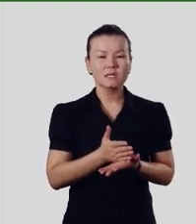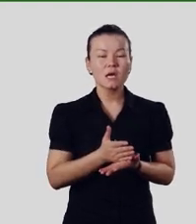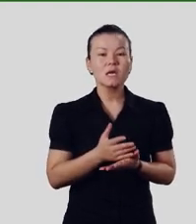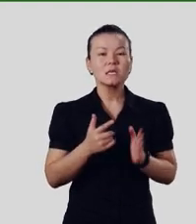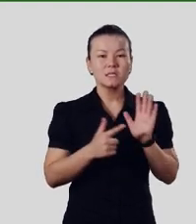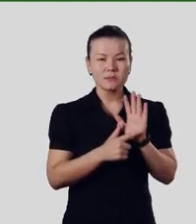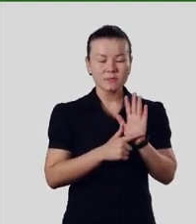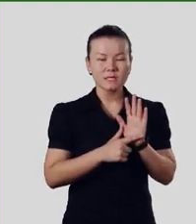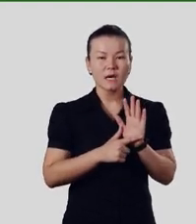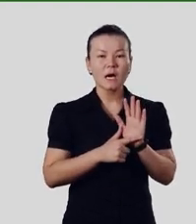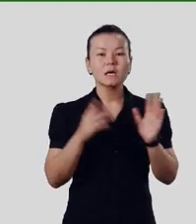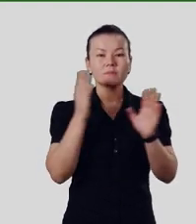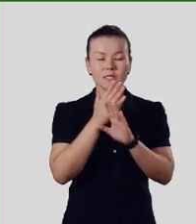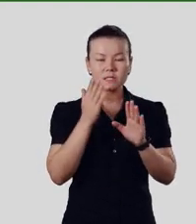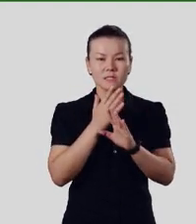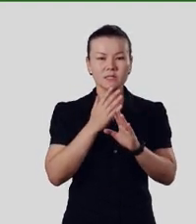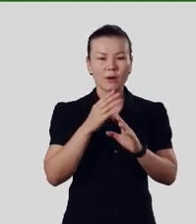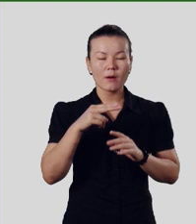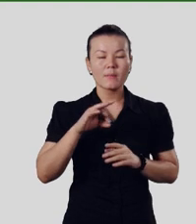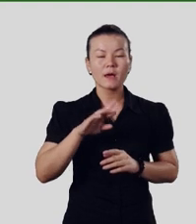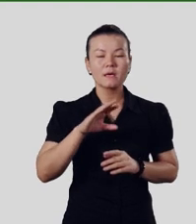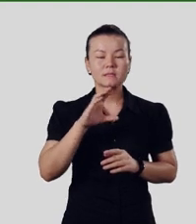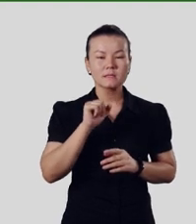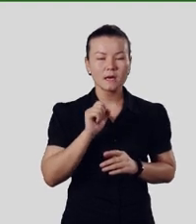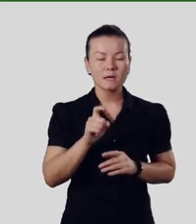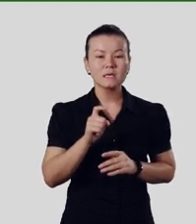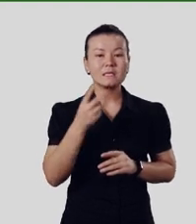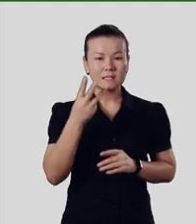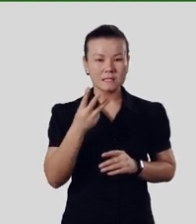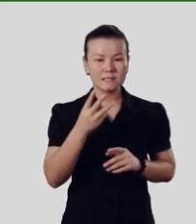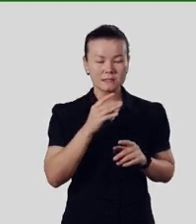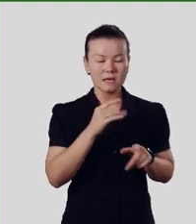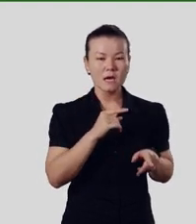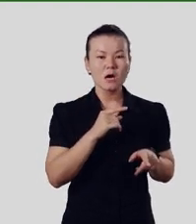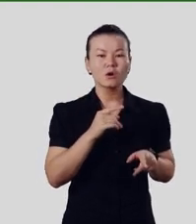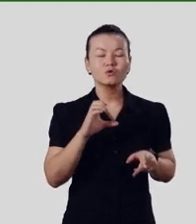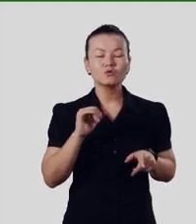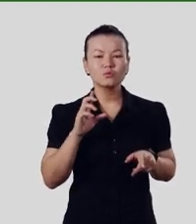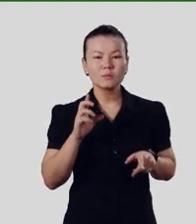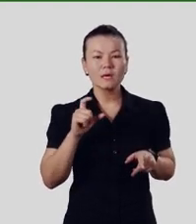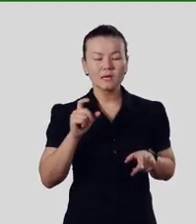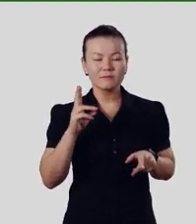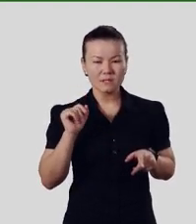7 климатических поясах. 3 из них субэкваториальные.